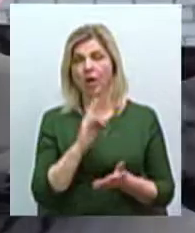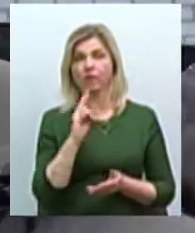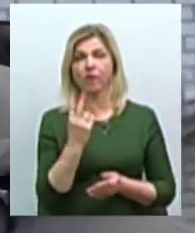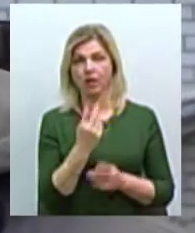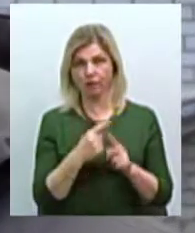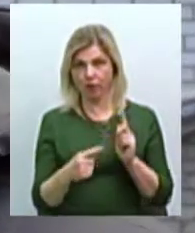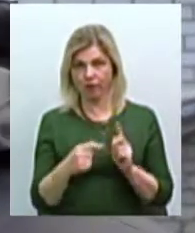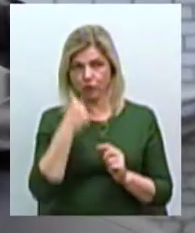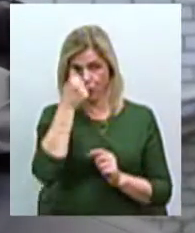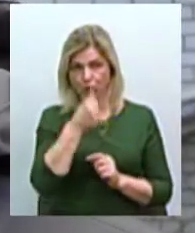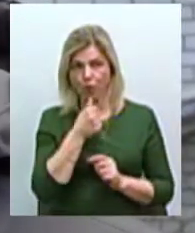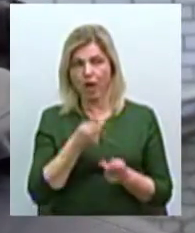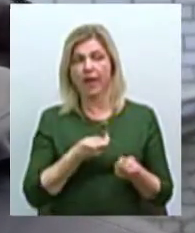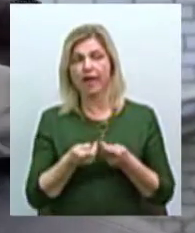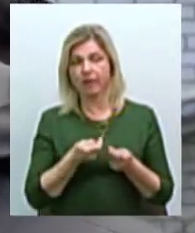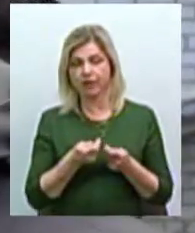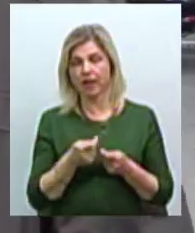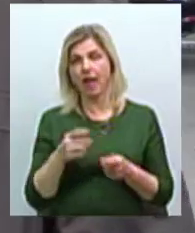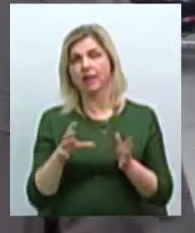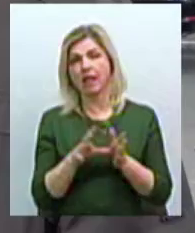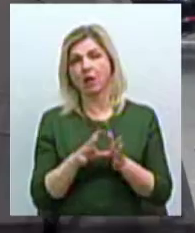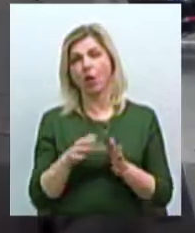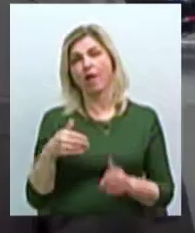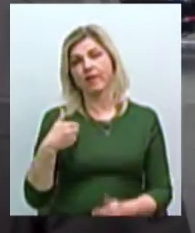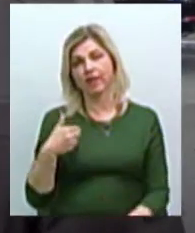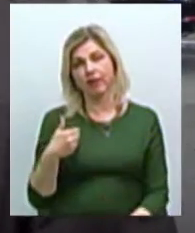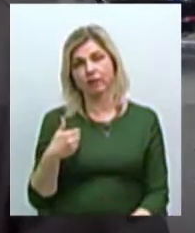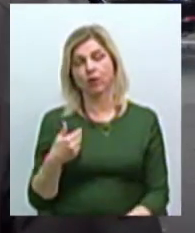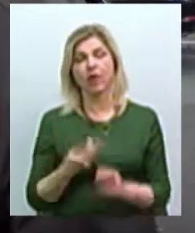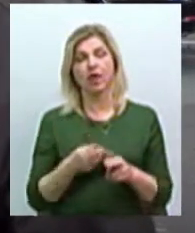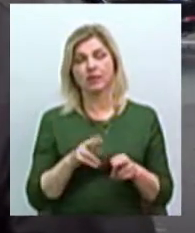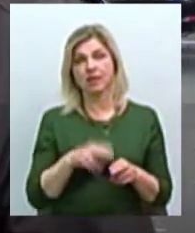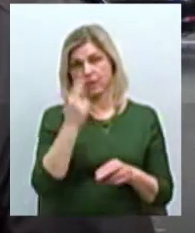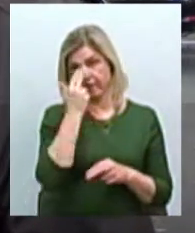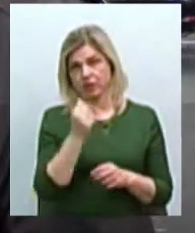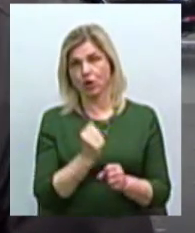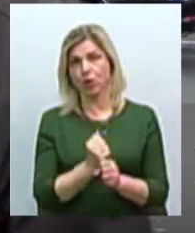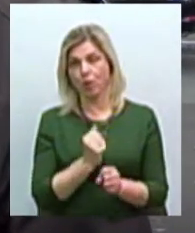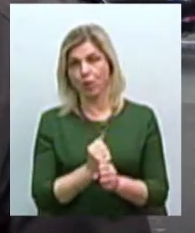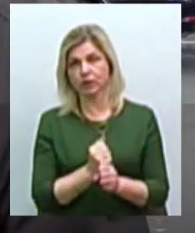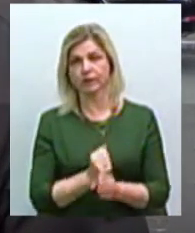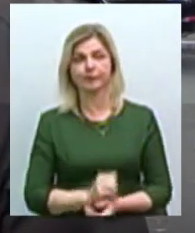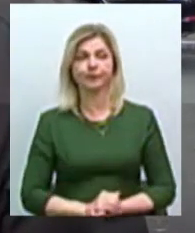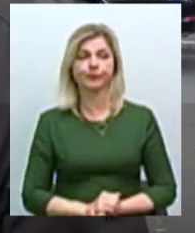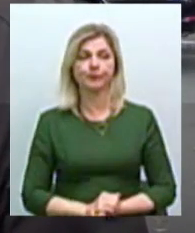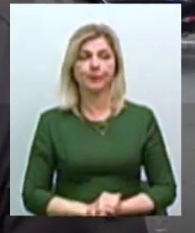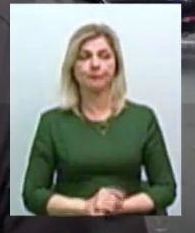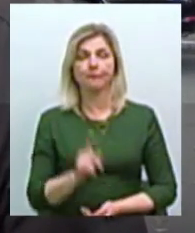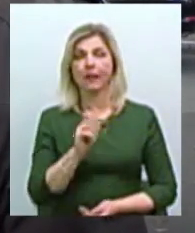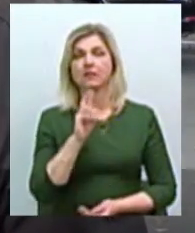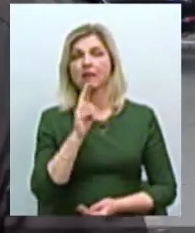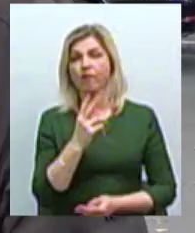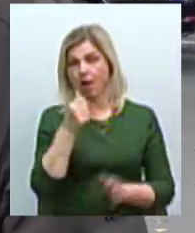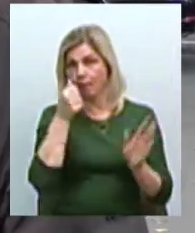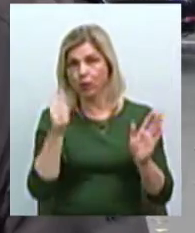розповів керівник міського центру енергоефективності. Це вже звичні роботи. За 2,5